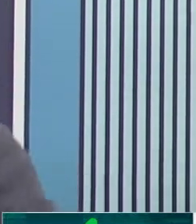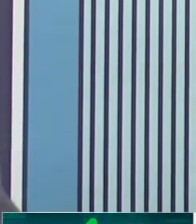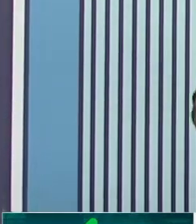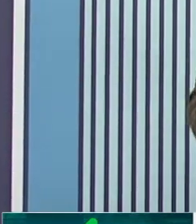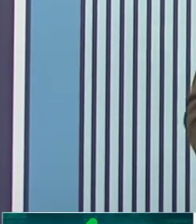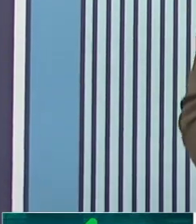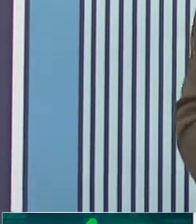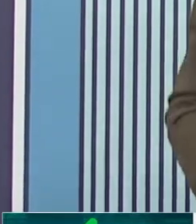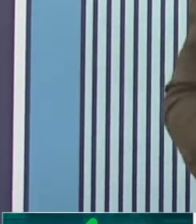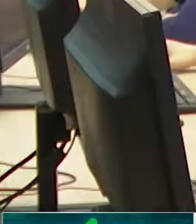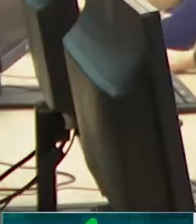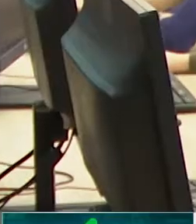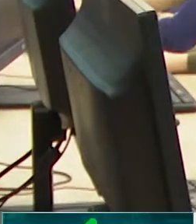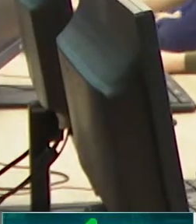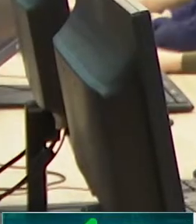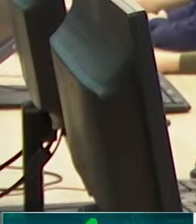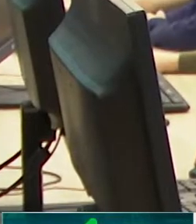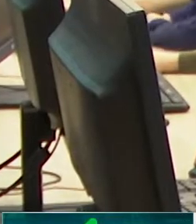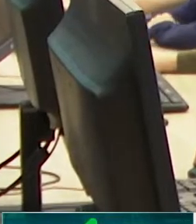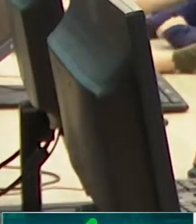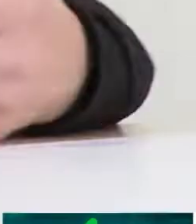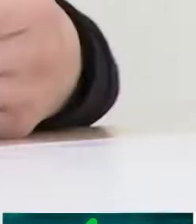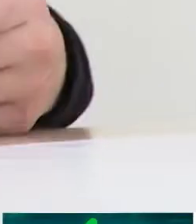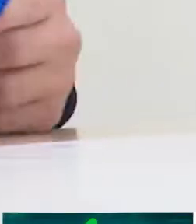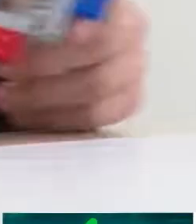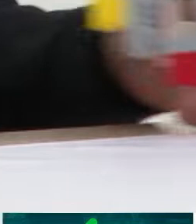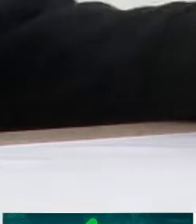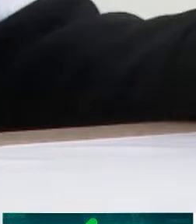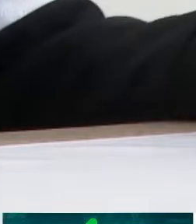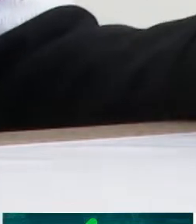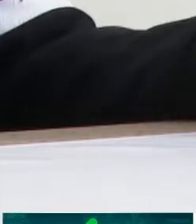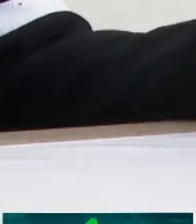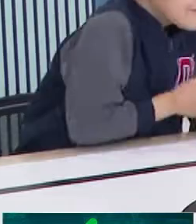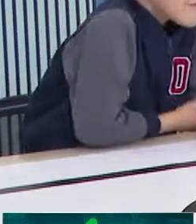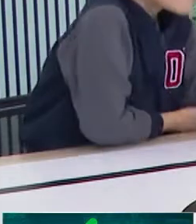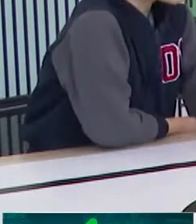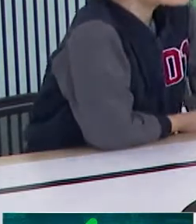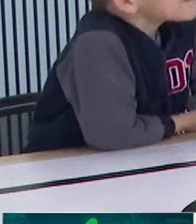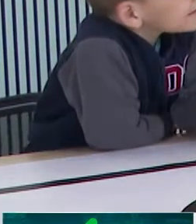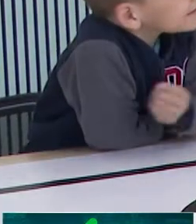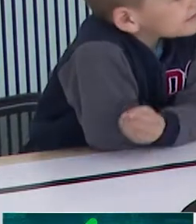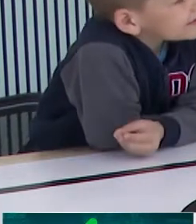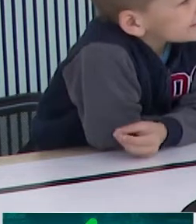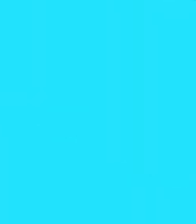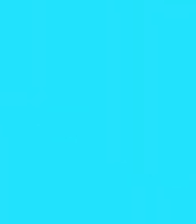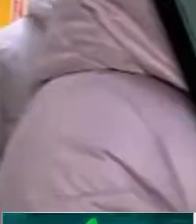начинает, заканчивается программа и он умирает. Робототехника для всех. В Анивской школе открылся современный технокласс.